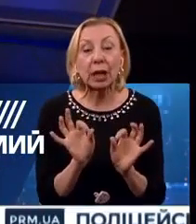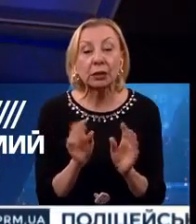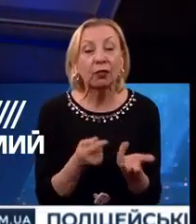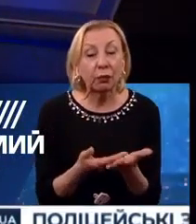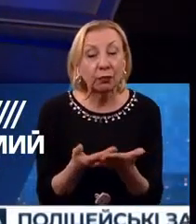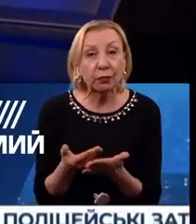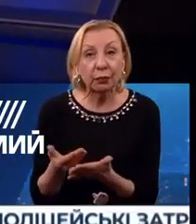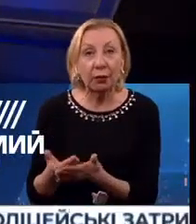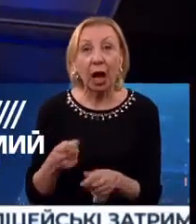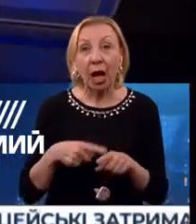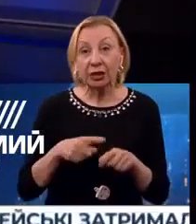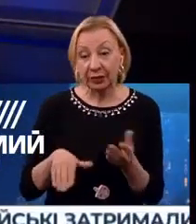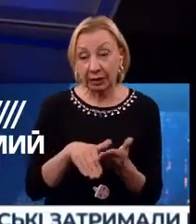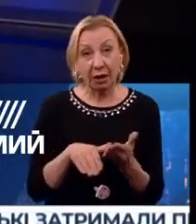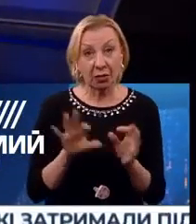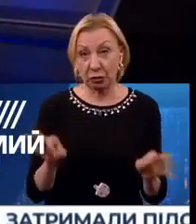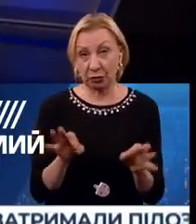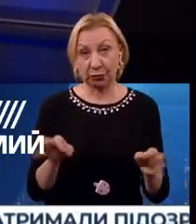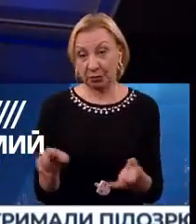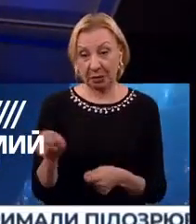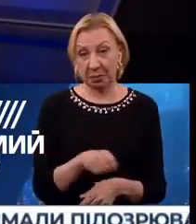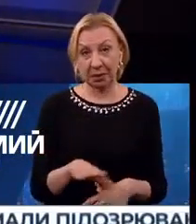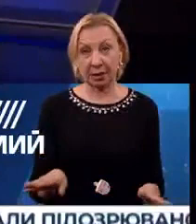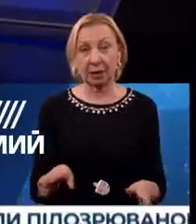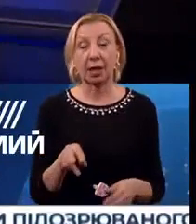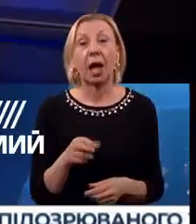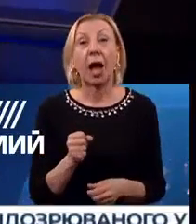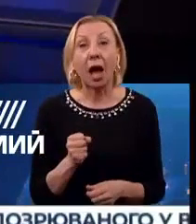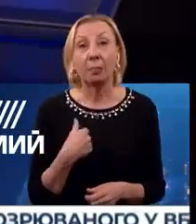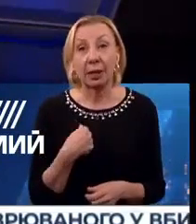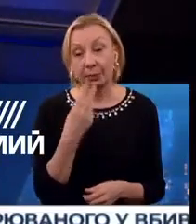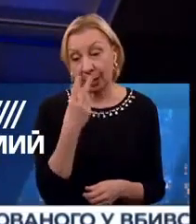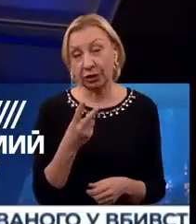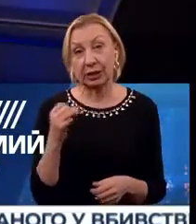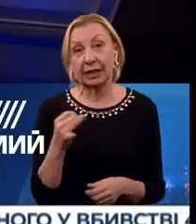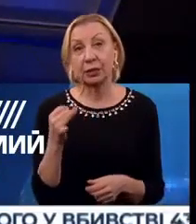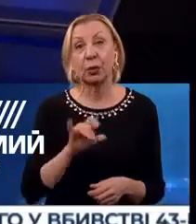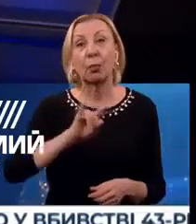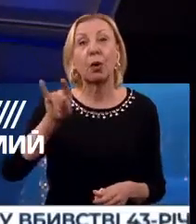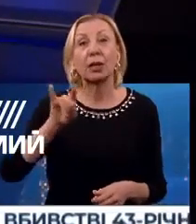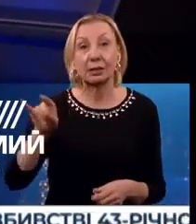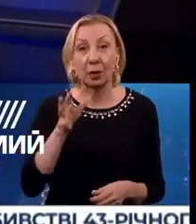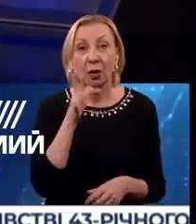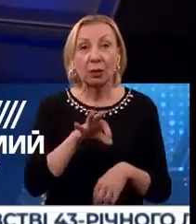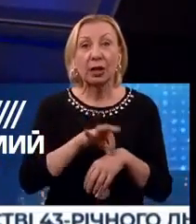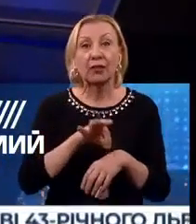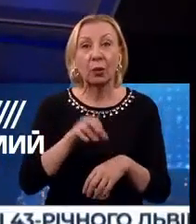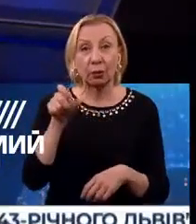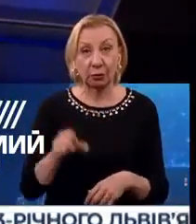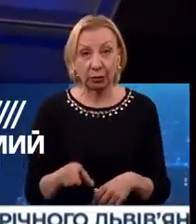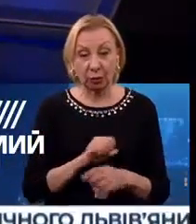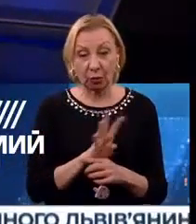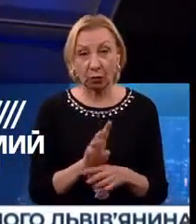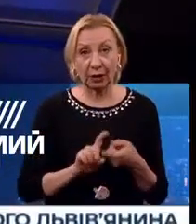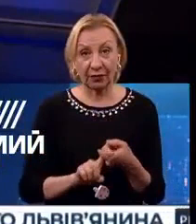сімейний, а швидка взагалі не приїхала. Тобто фактично, по цьому, а ми бачили вчора історію в Борисполі, коли хвору людину на